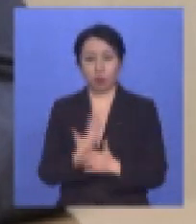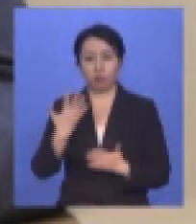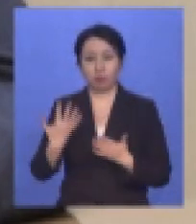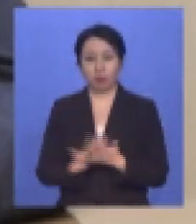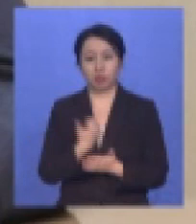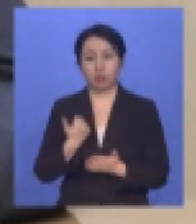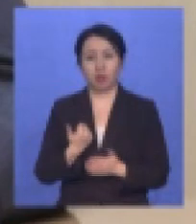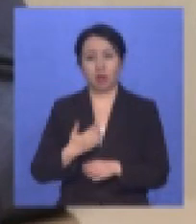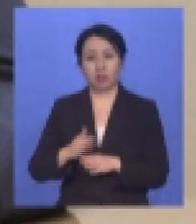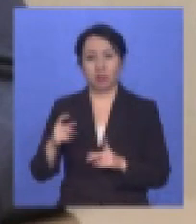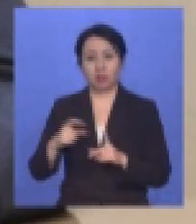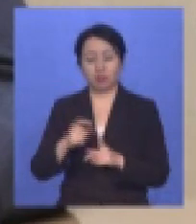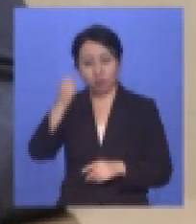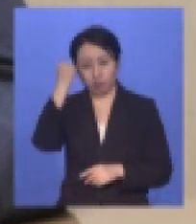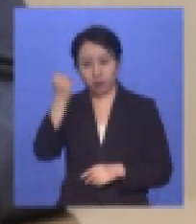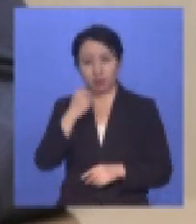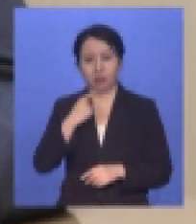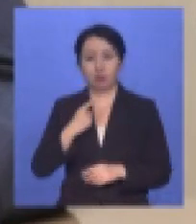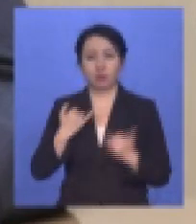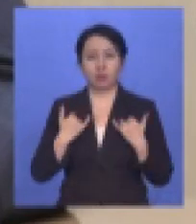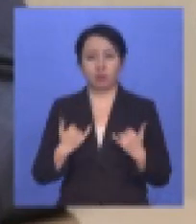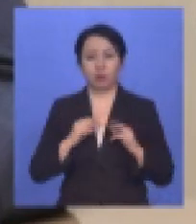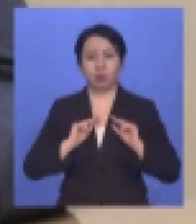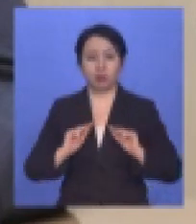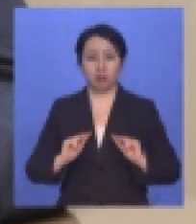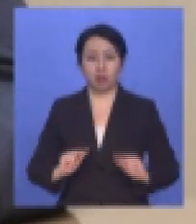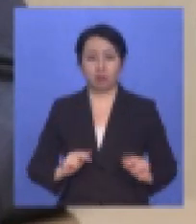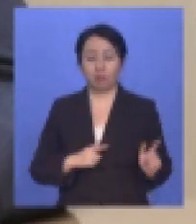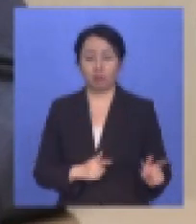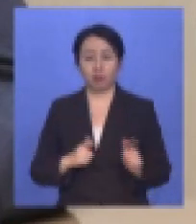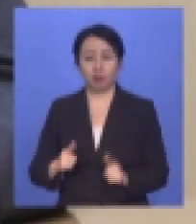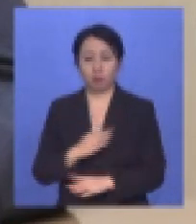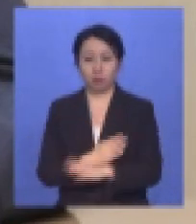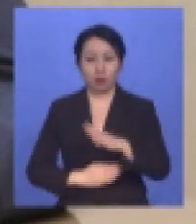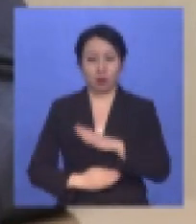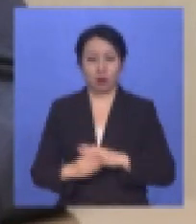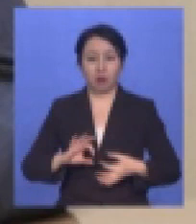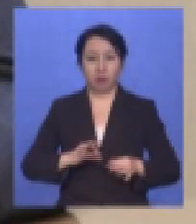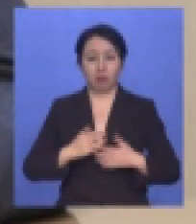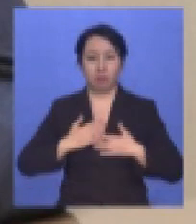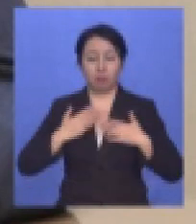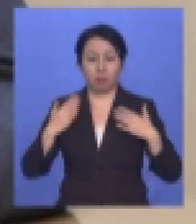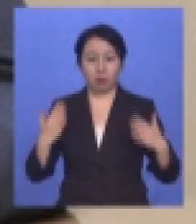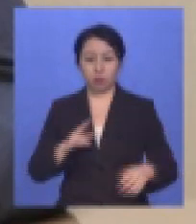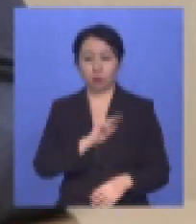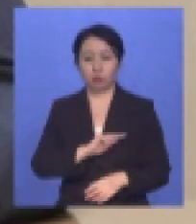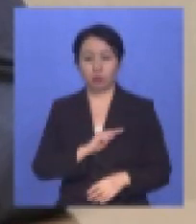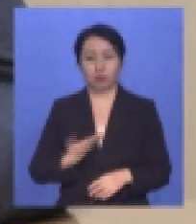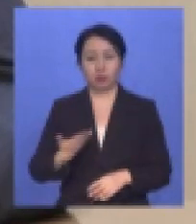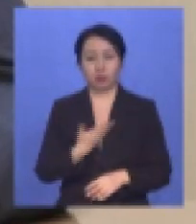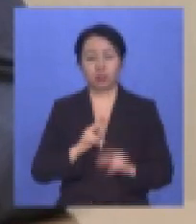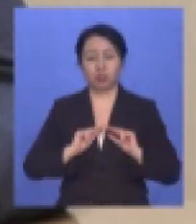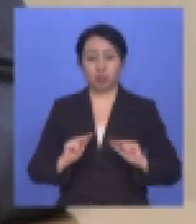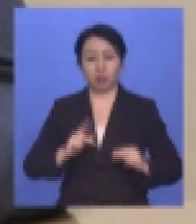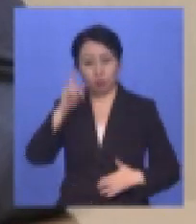вершинам. Отдельные слова благодарности мы говорим сегодня тренерам. Подготовка паралимпийцев – это большой труд наших тренеров.